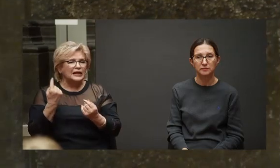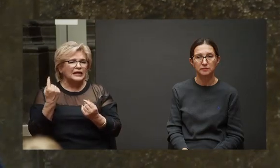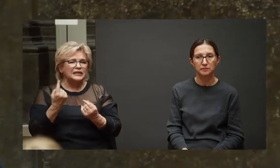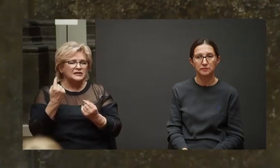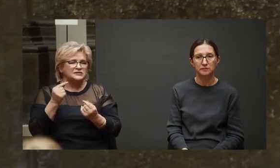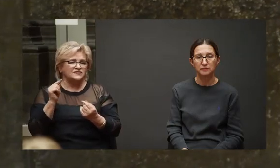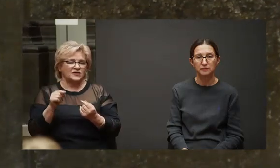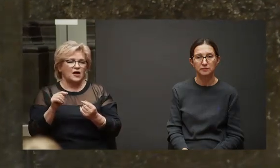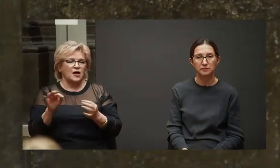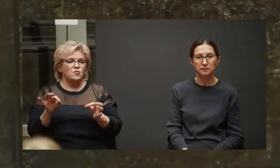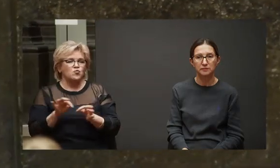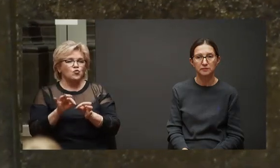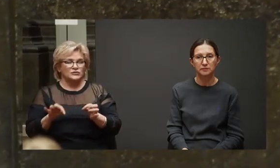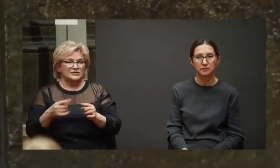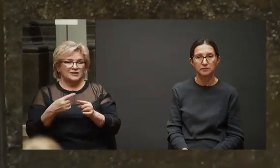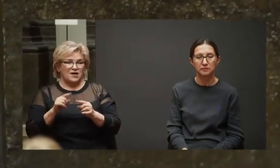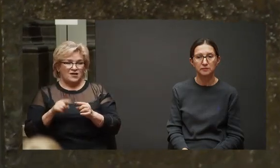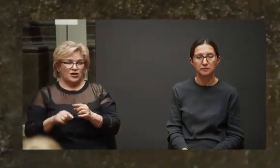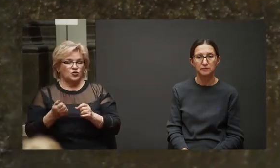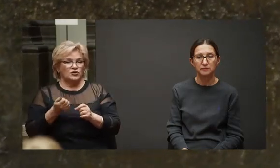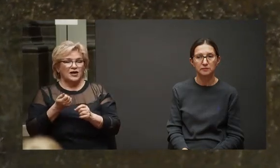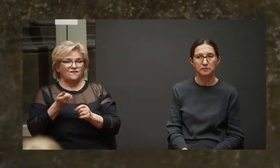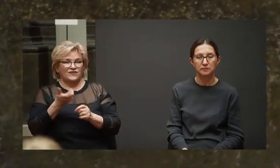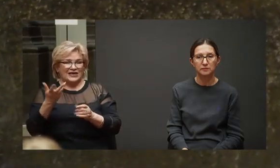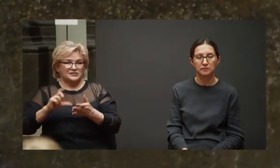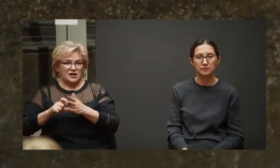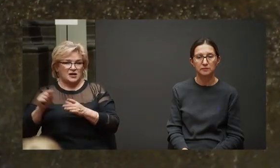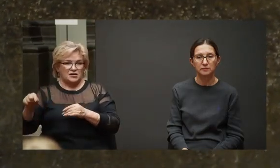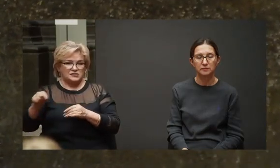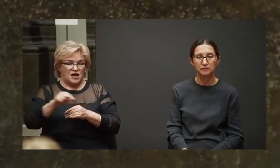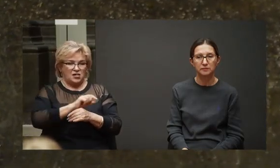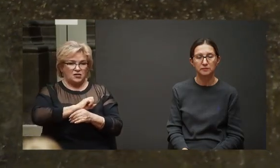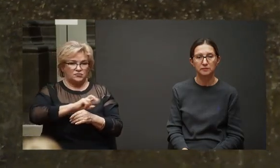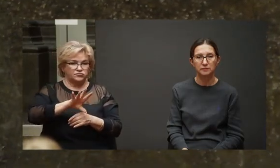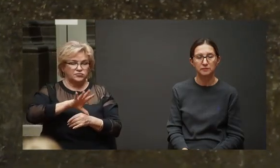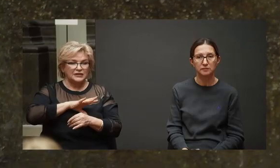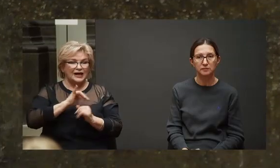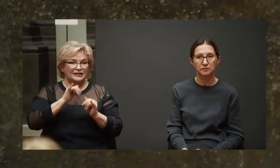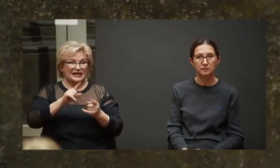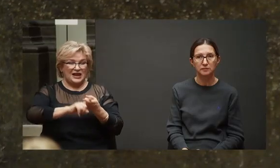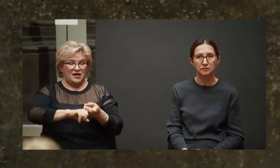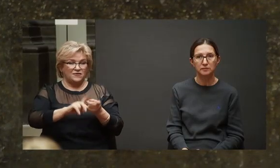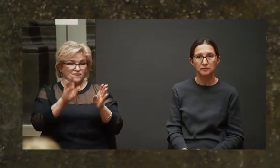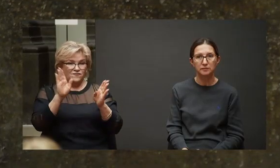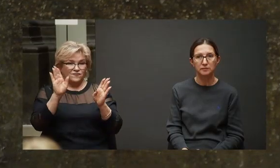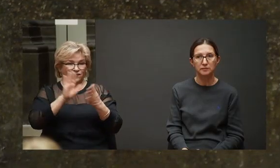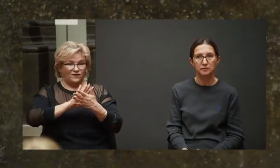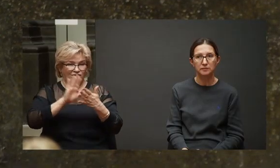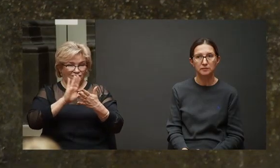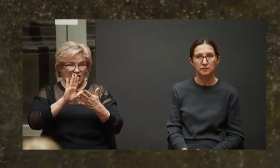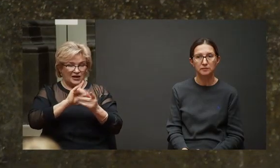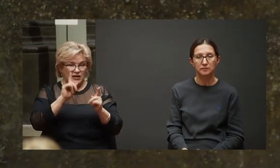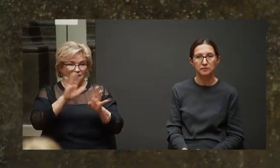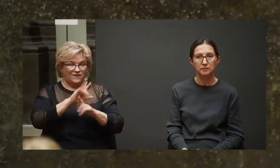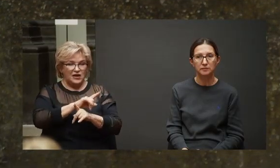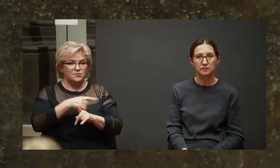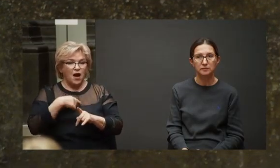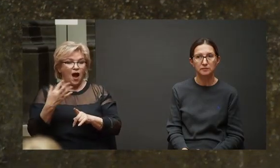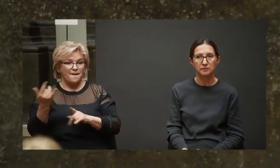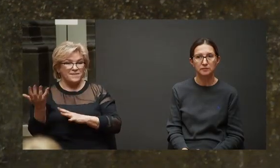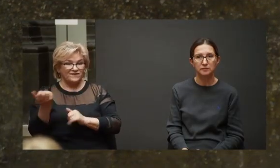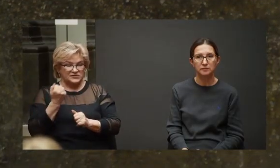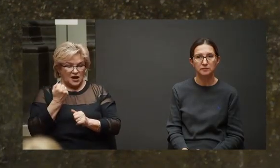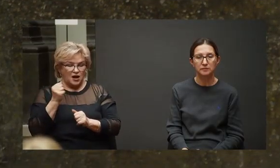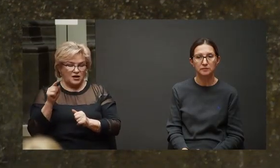единственная музыка, которая делалась не специально для фильма, а мы взяли